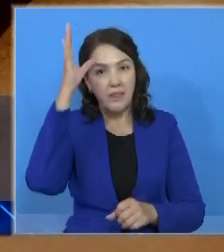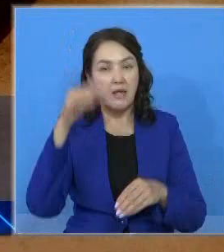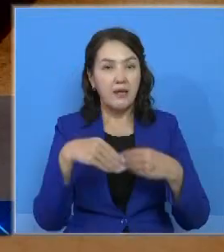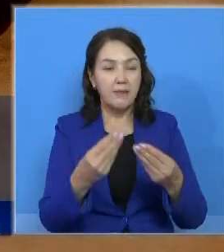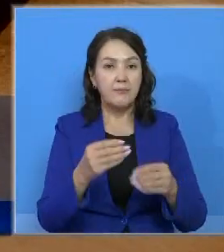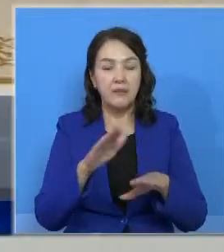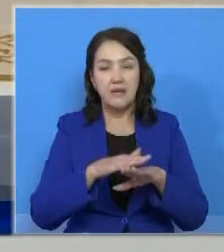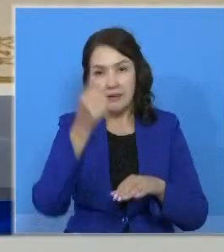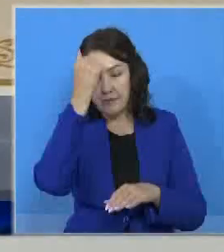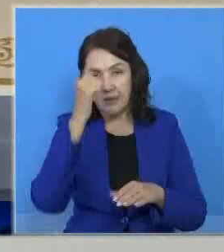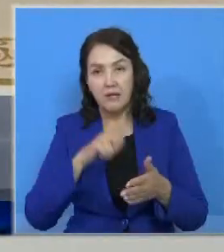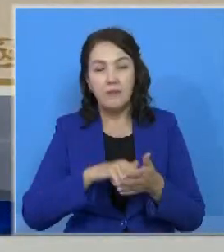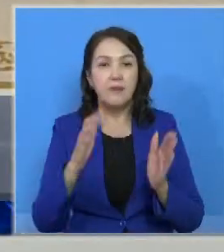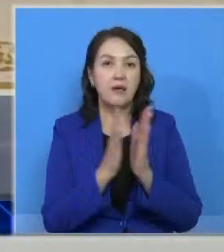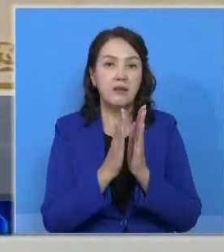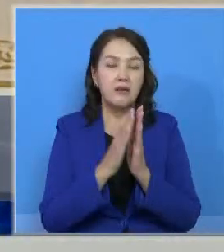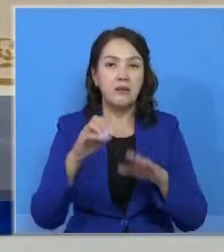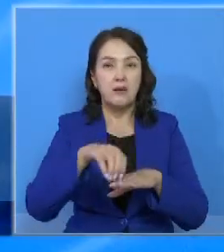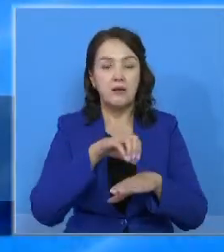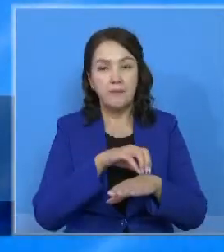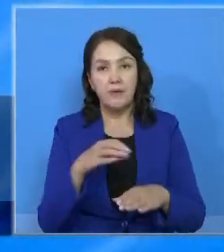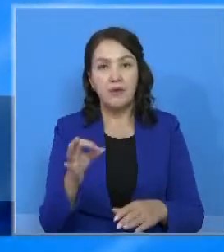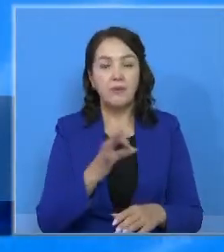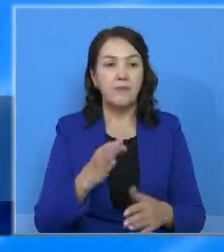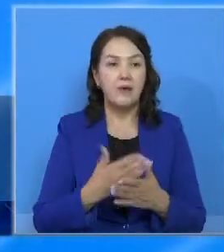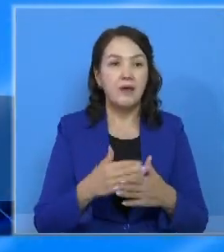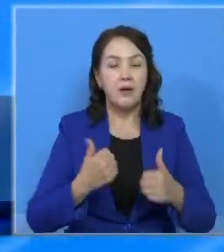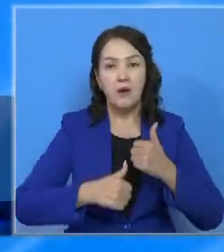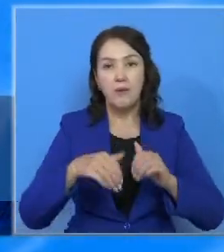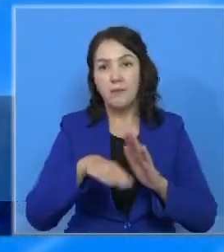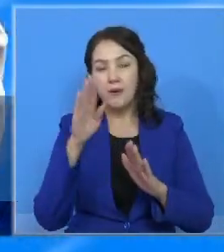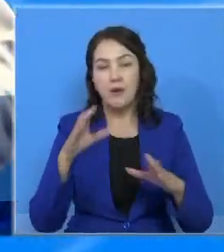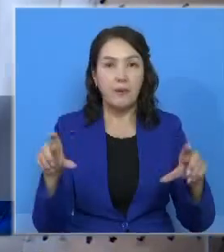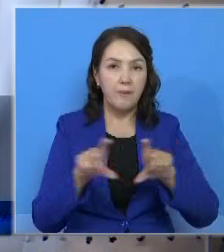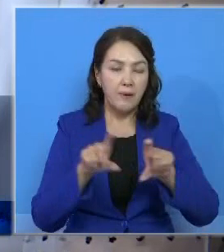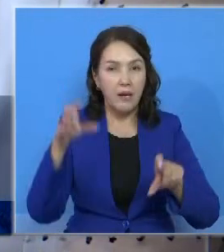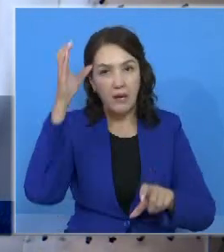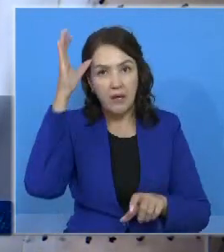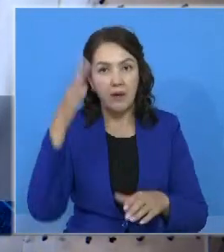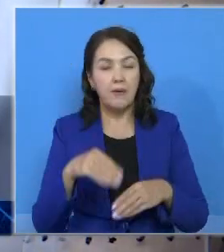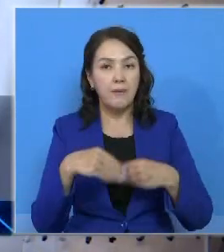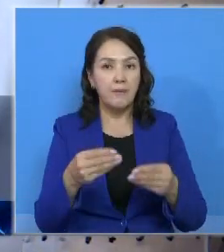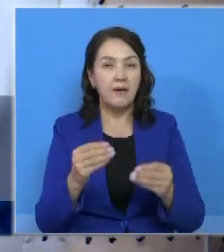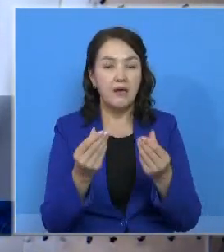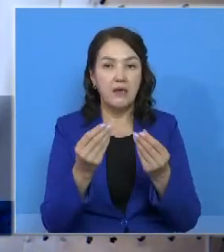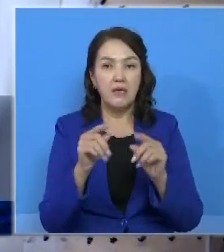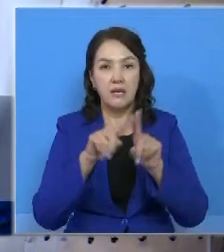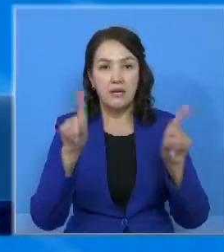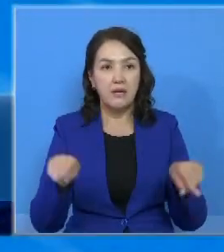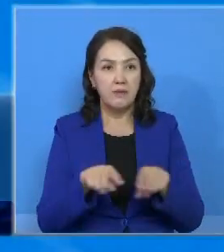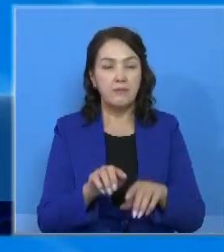вручили благодарственные письма и премии акима области. Ряд учреждений победили в конкурсе «Лучшая организация образования». Им вручили денежные